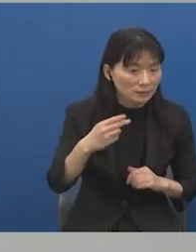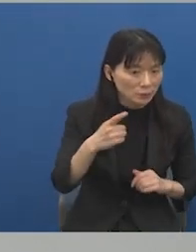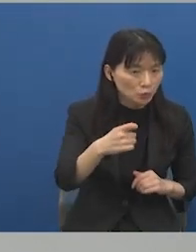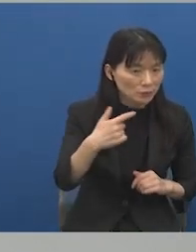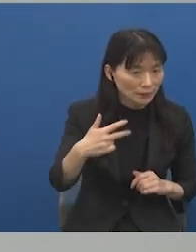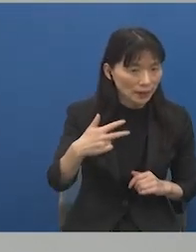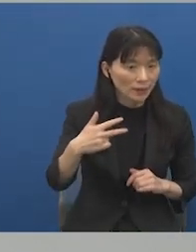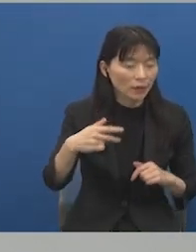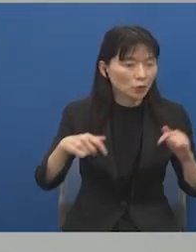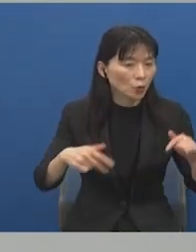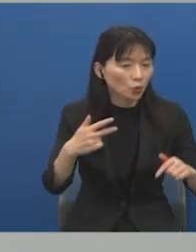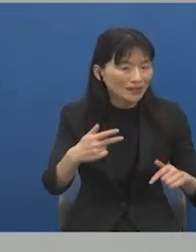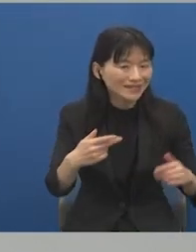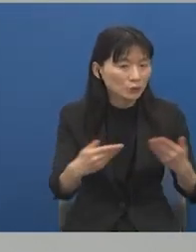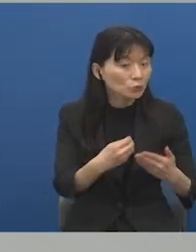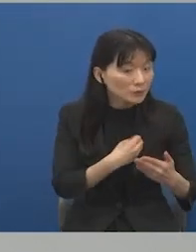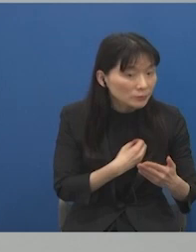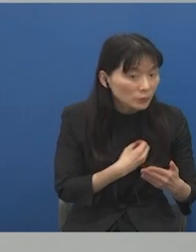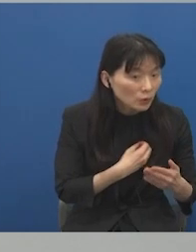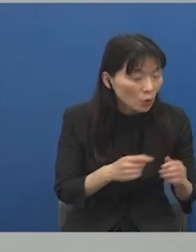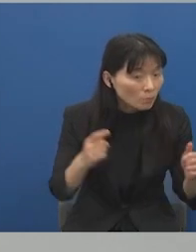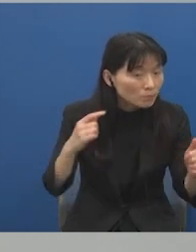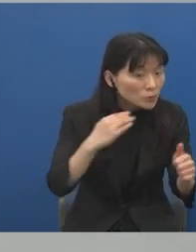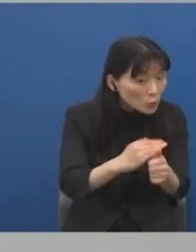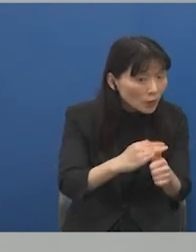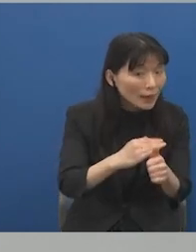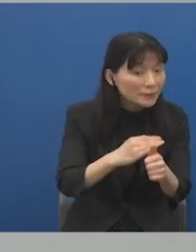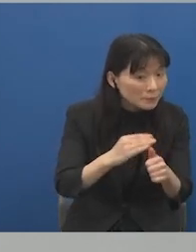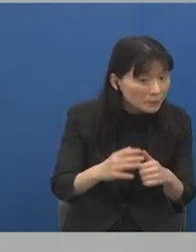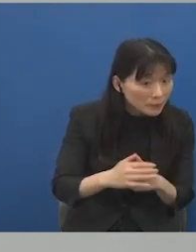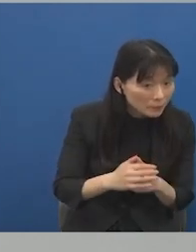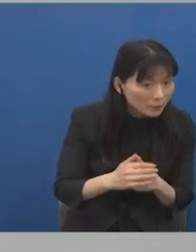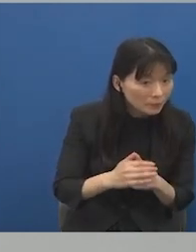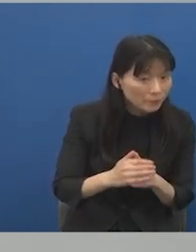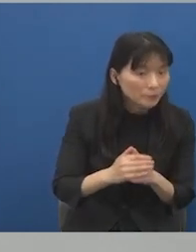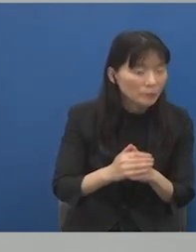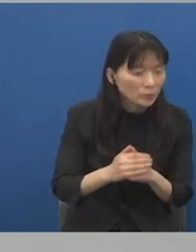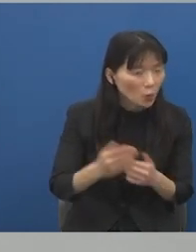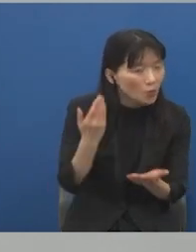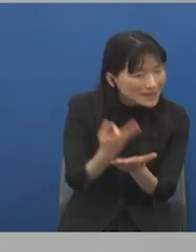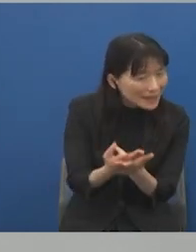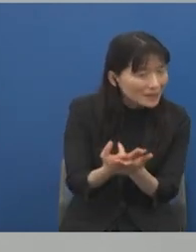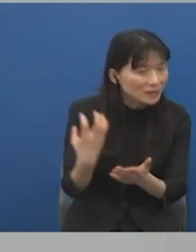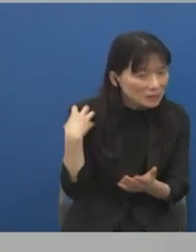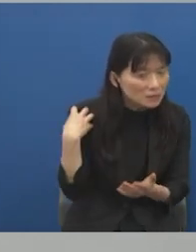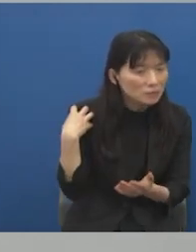号、京都市職員の懲戒免除および職員の賠償責任に基